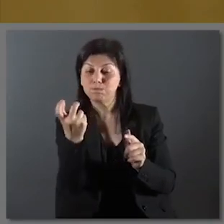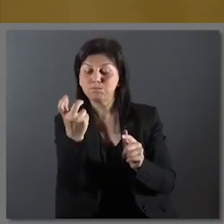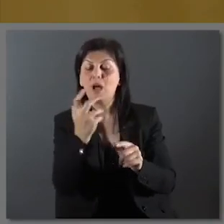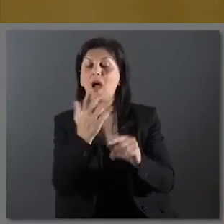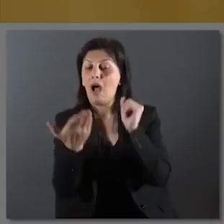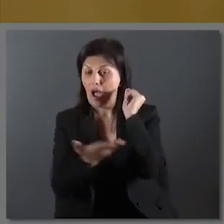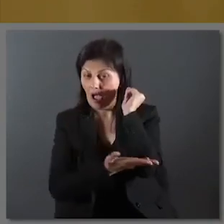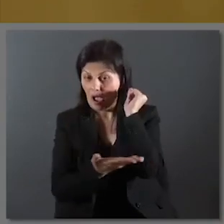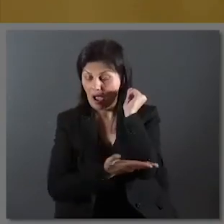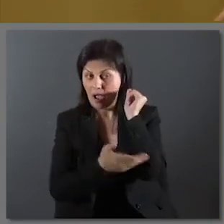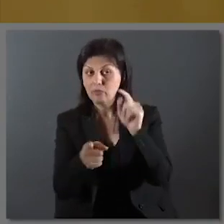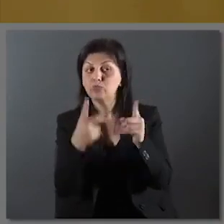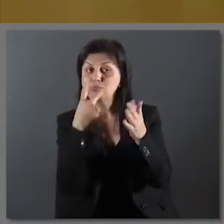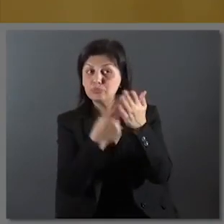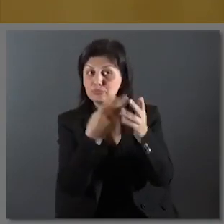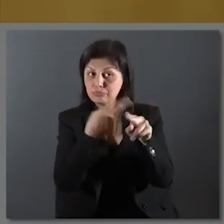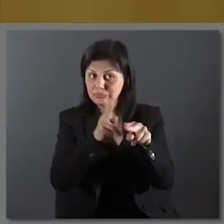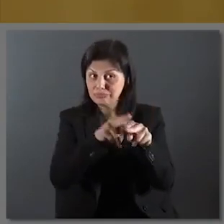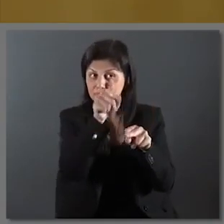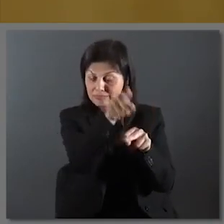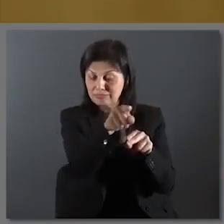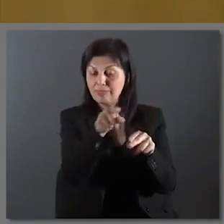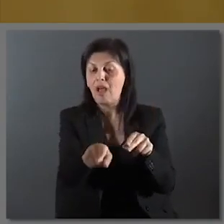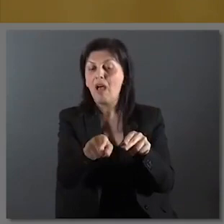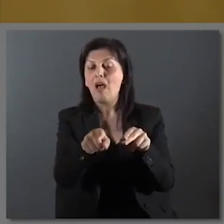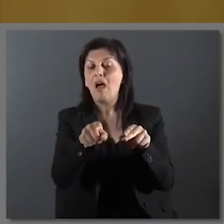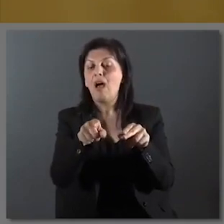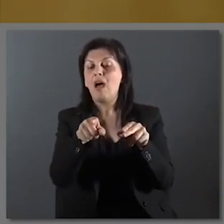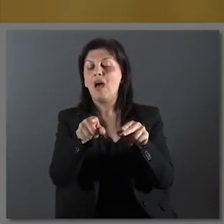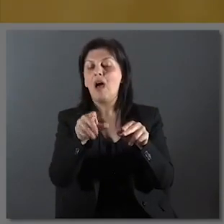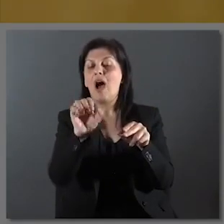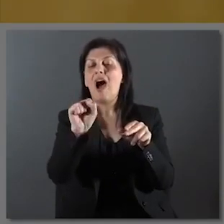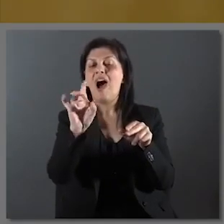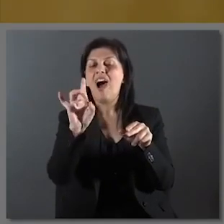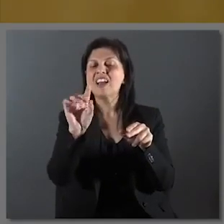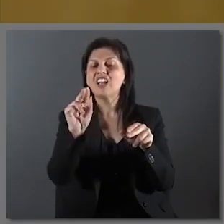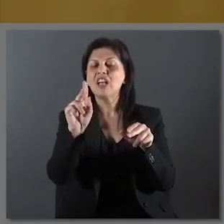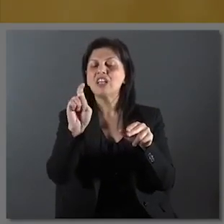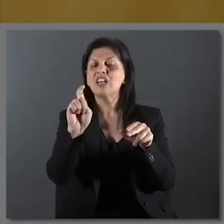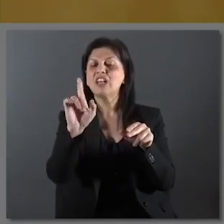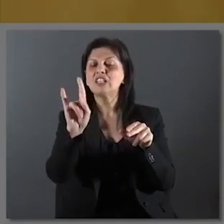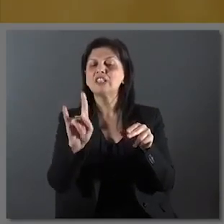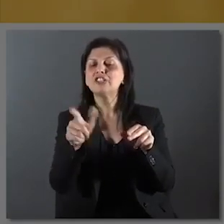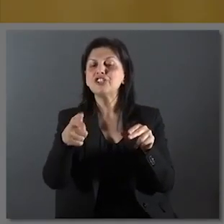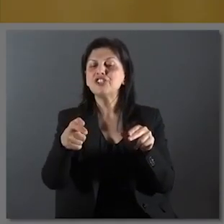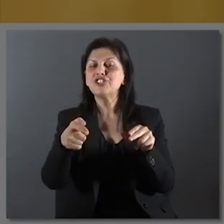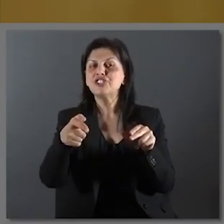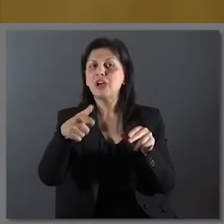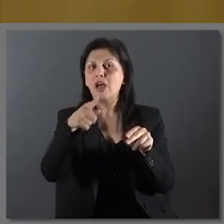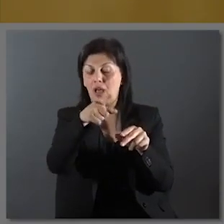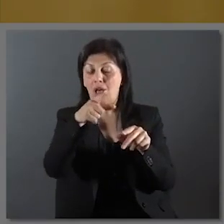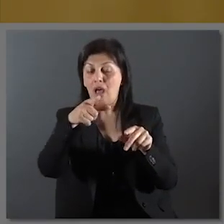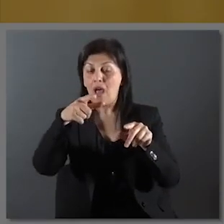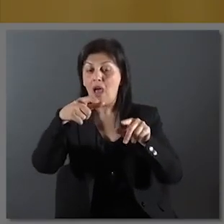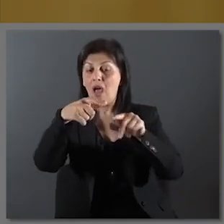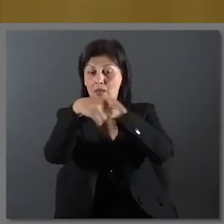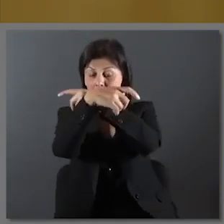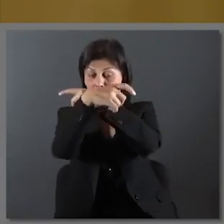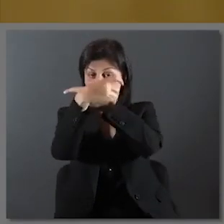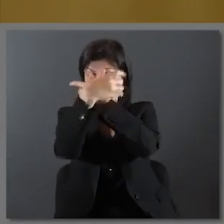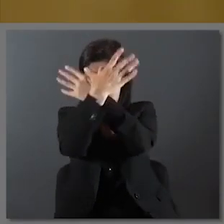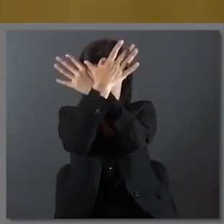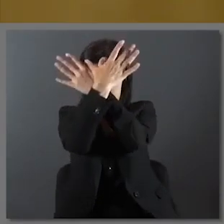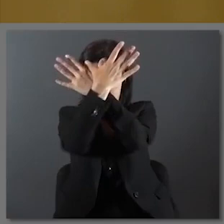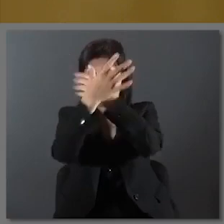çox ağır olardı. Bu gördüyümüz kirkidlər isə arğacın söykənməsi üçün istifadə olunar və maral